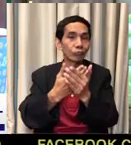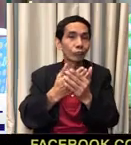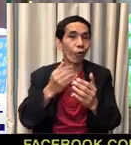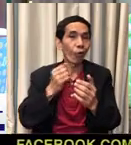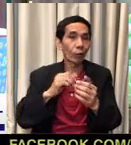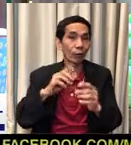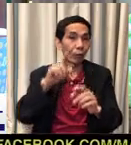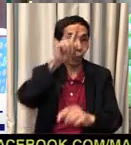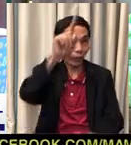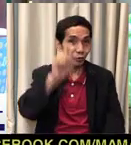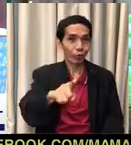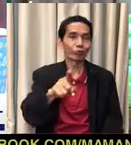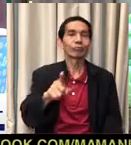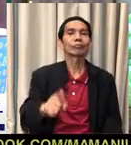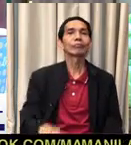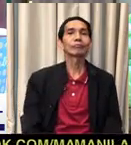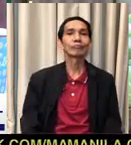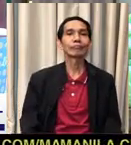Tanong,